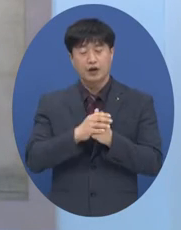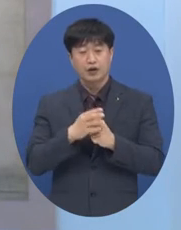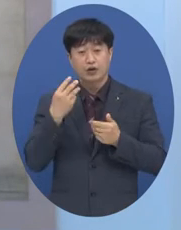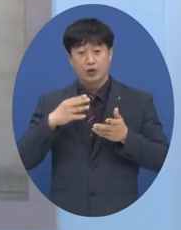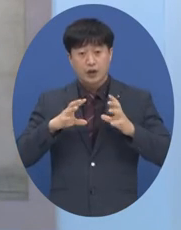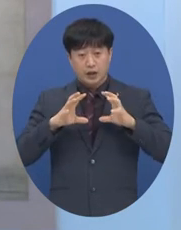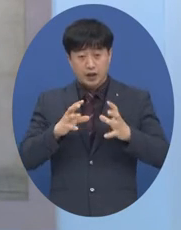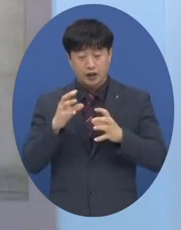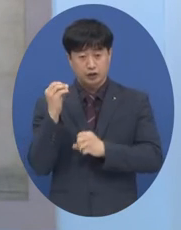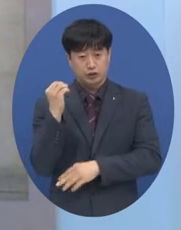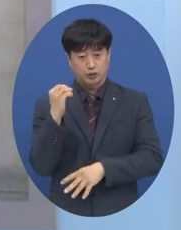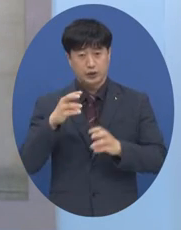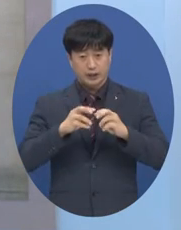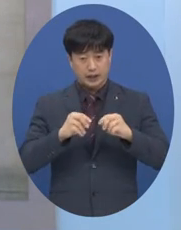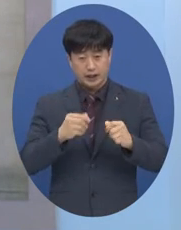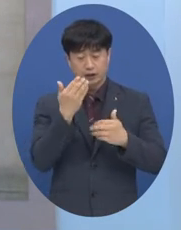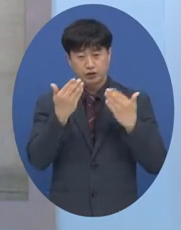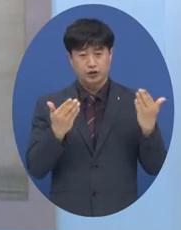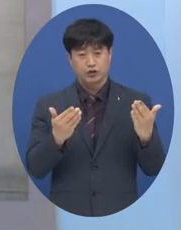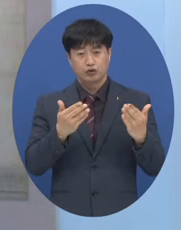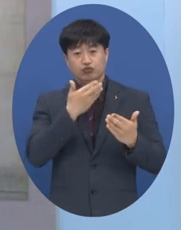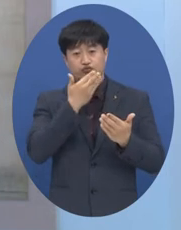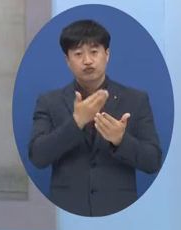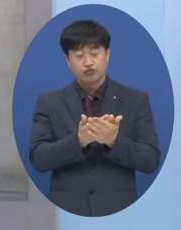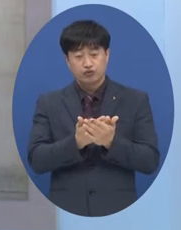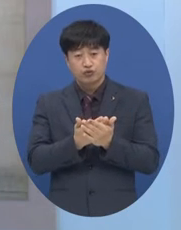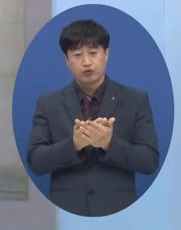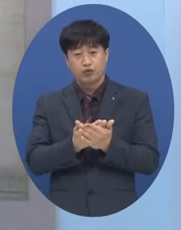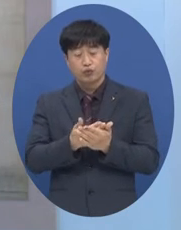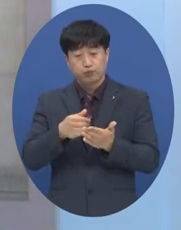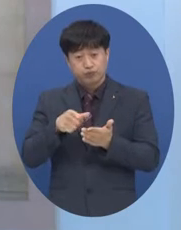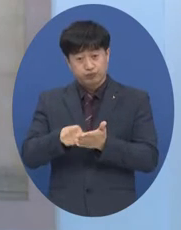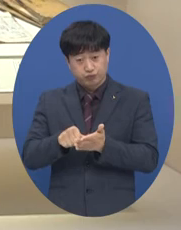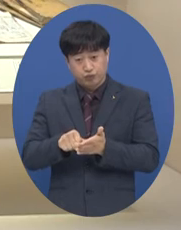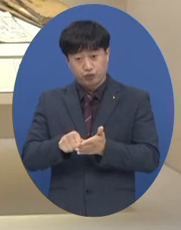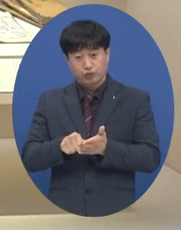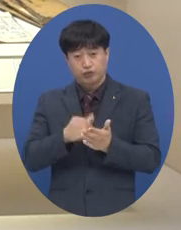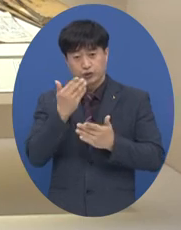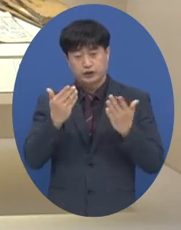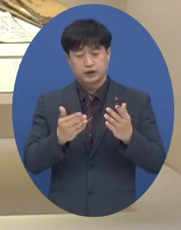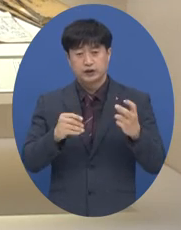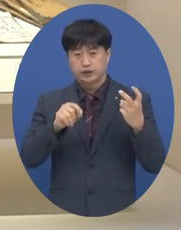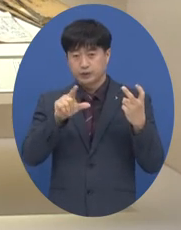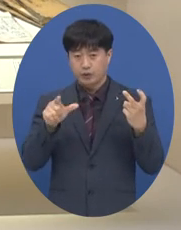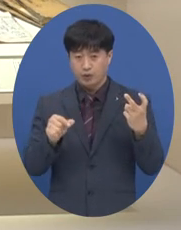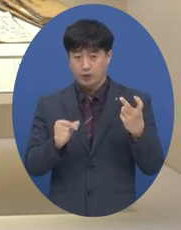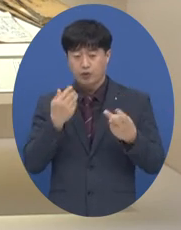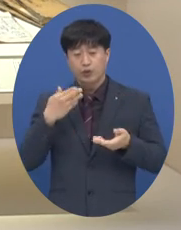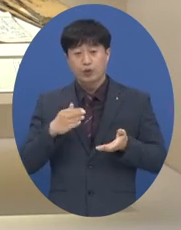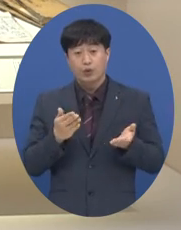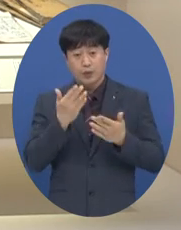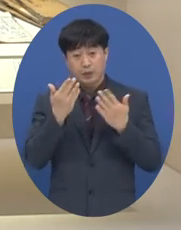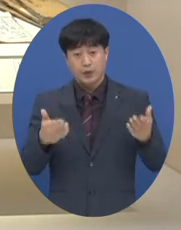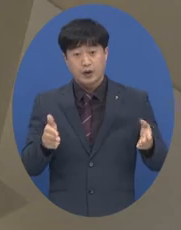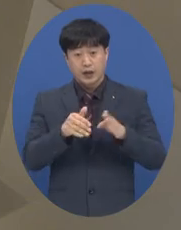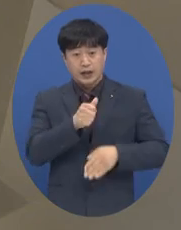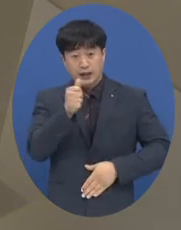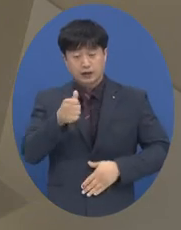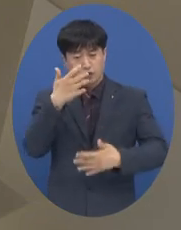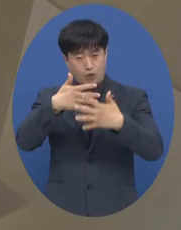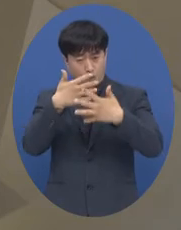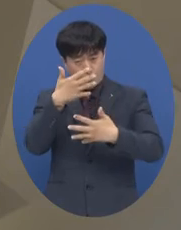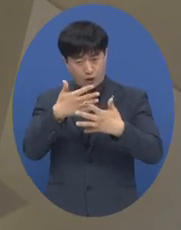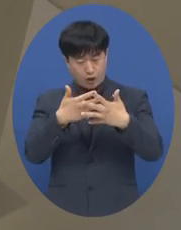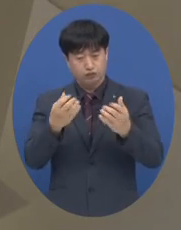경기 국가 근본의 땅 전시와 경기도 주요 기증유물 전시, 12월에는 경기도 박물관 아세안